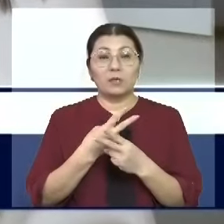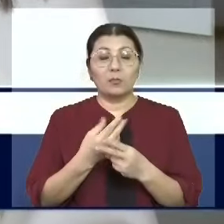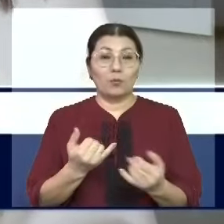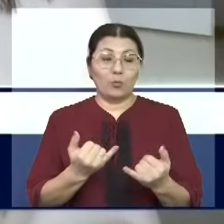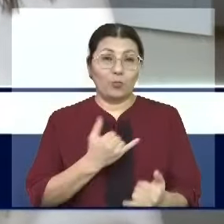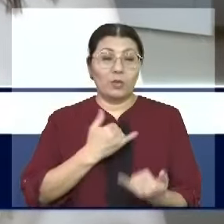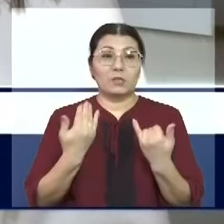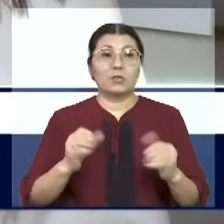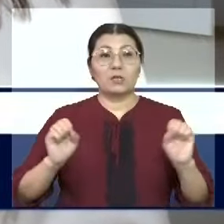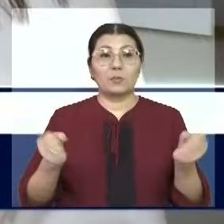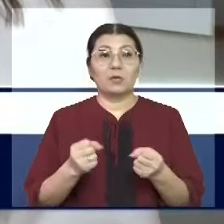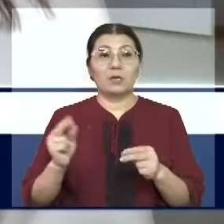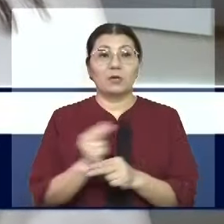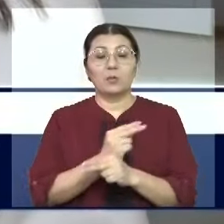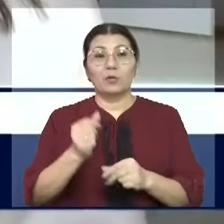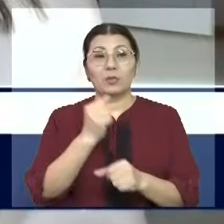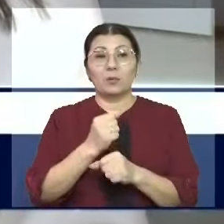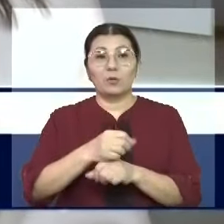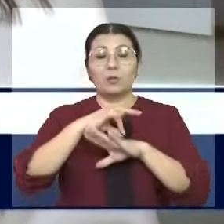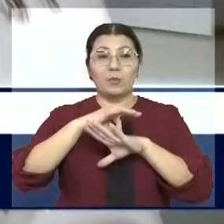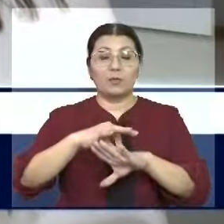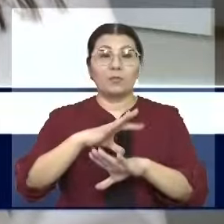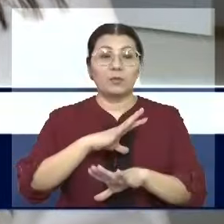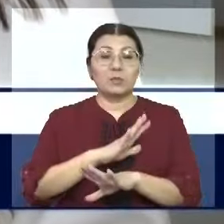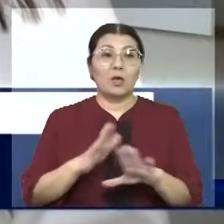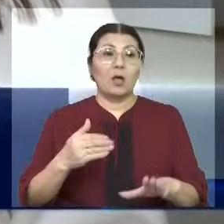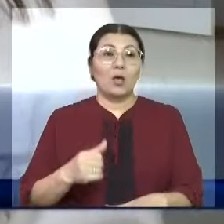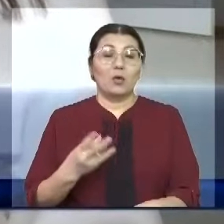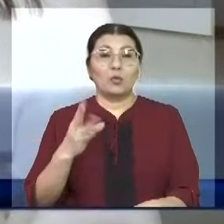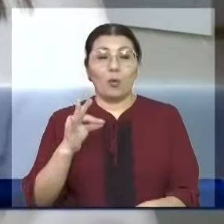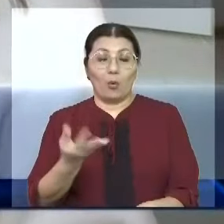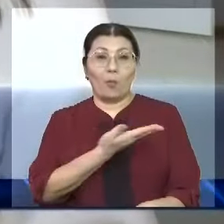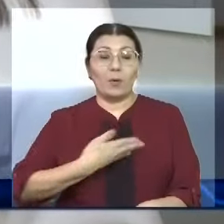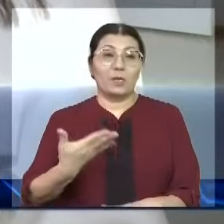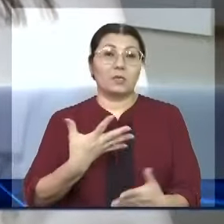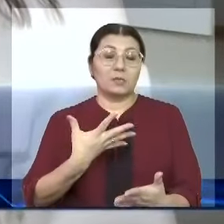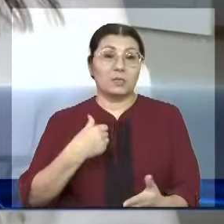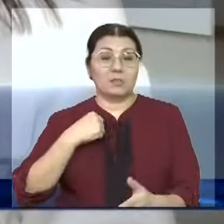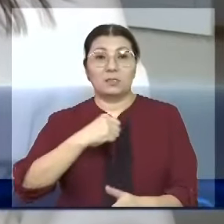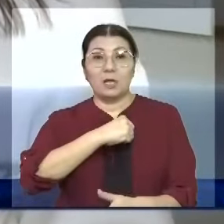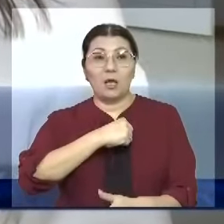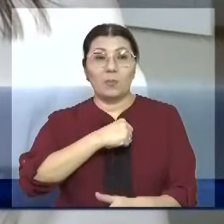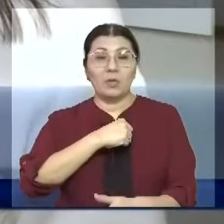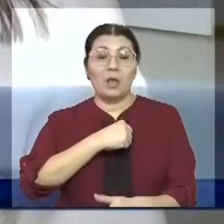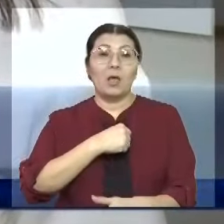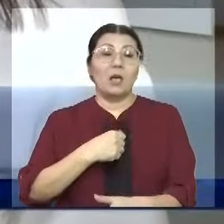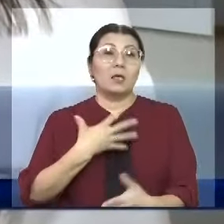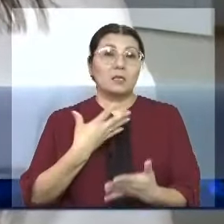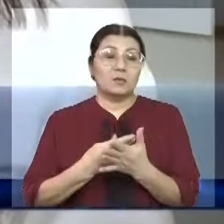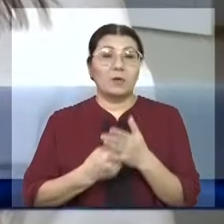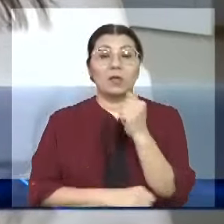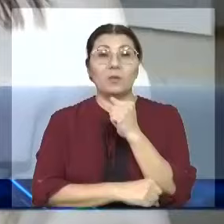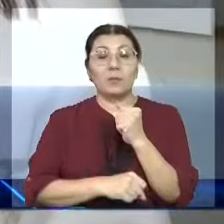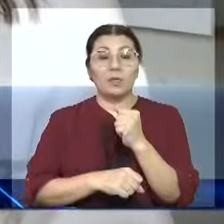зима обычно ремонтные работы Зимой не проводятся но мы собственными усилиями силами наших сотрудников не привлекая